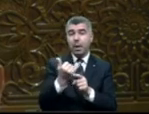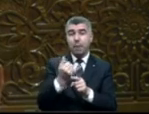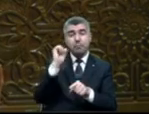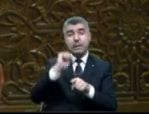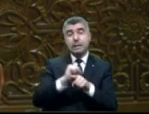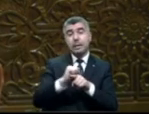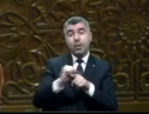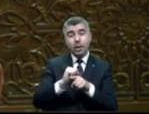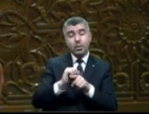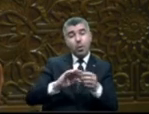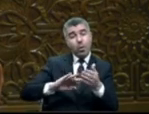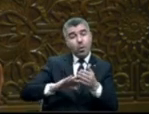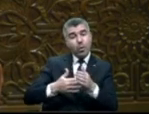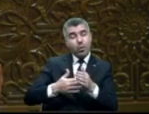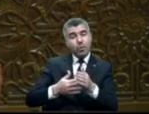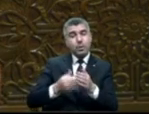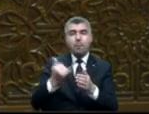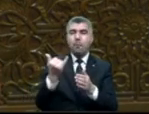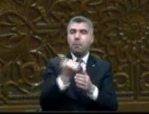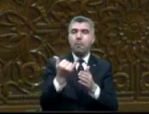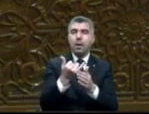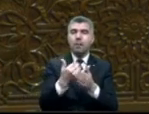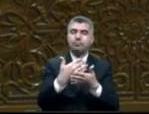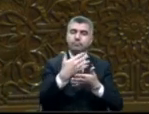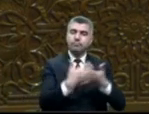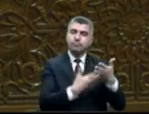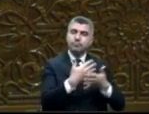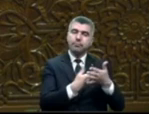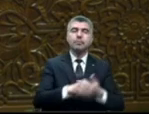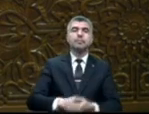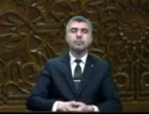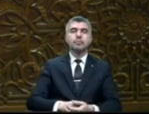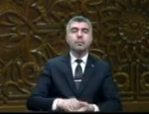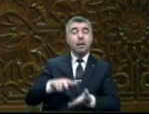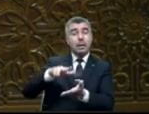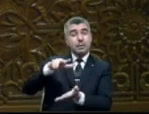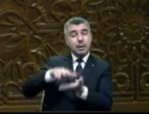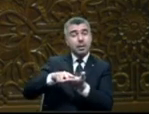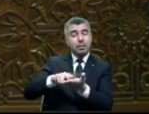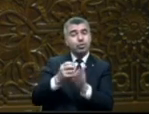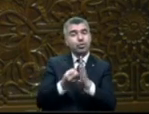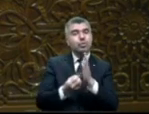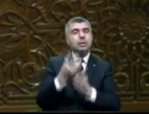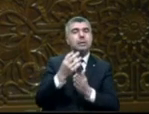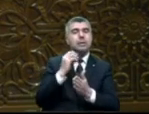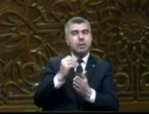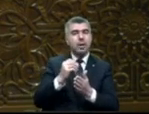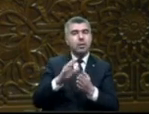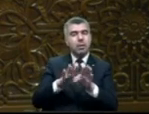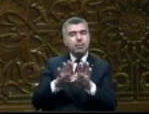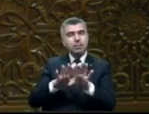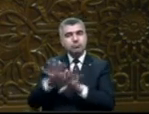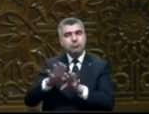من لعب دورها كاملا يجب توفير الشروط الضرورية من خلال اعتماد أساليب عصرية في